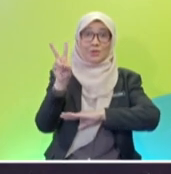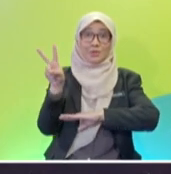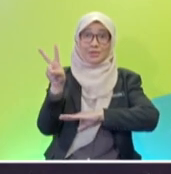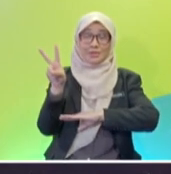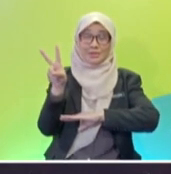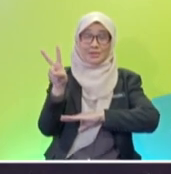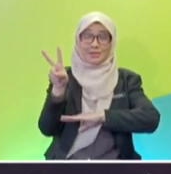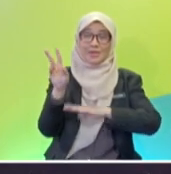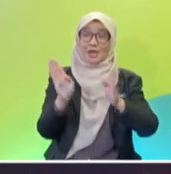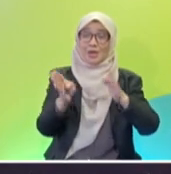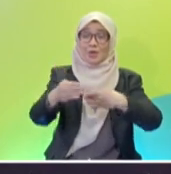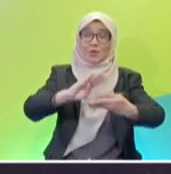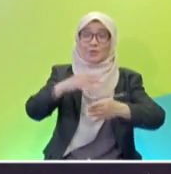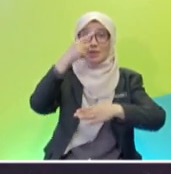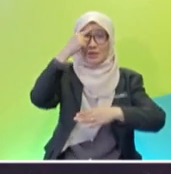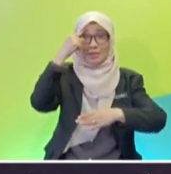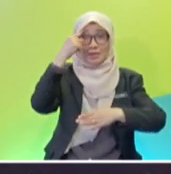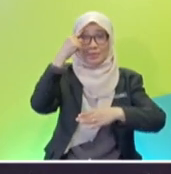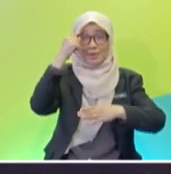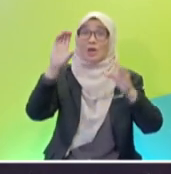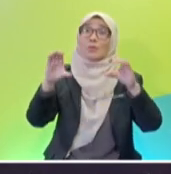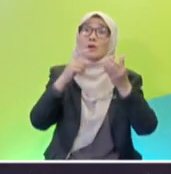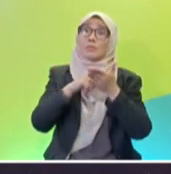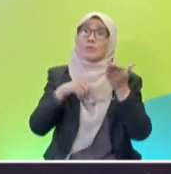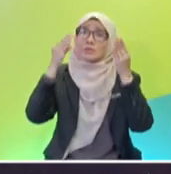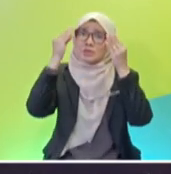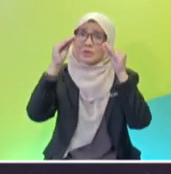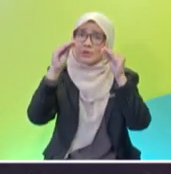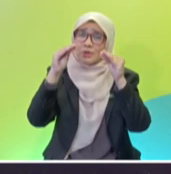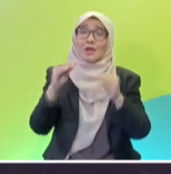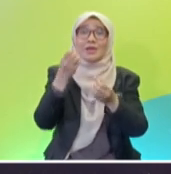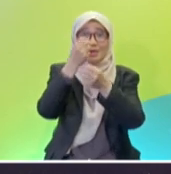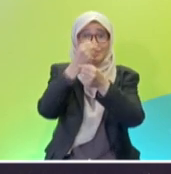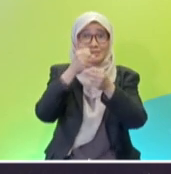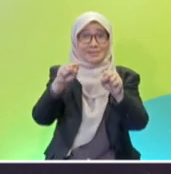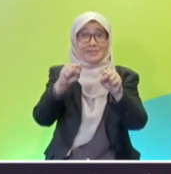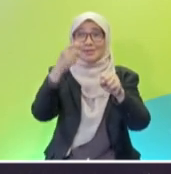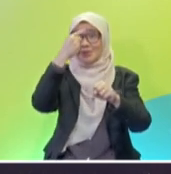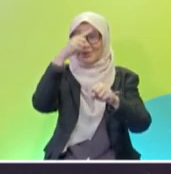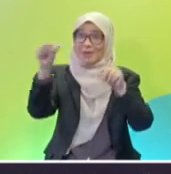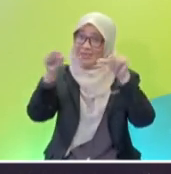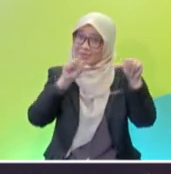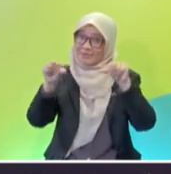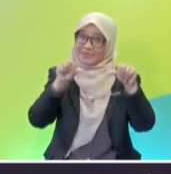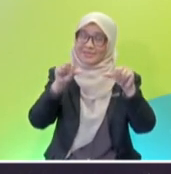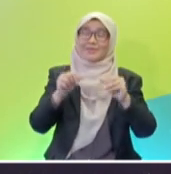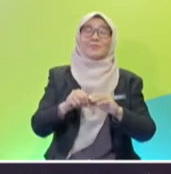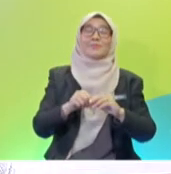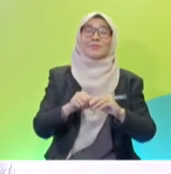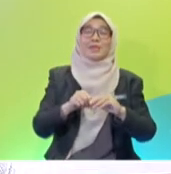hitam ni. Apa yang kita nak buat ni, cikgu? Okey. Baik, Hanif. Bersedia untuk jalankan aktiviti? Ya, cikgu. Okey. Aktiviti